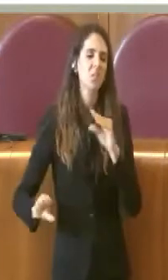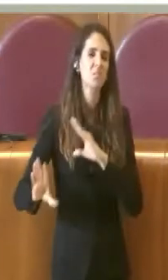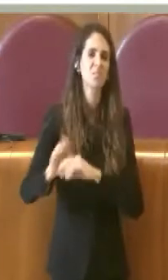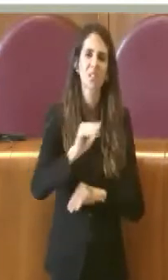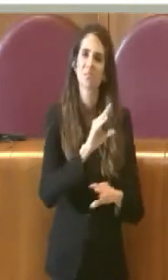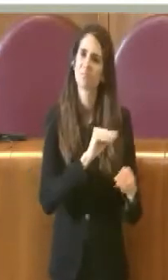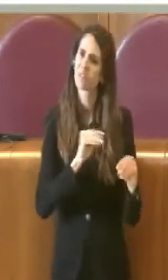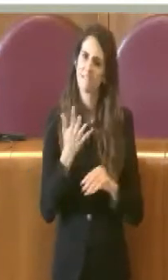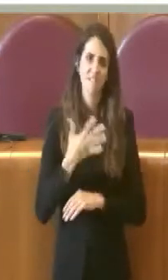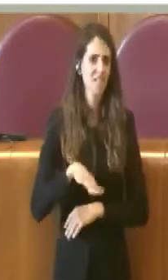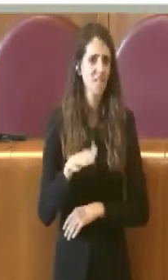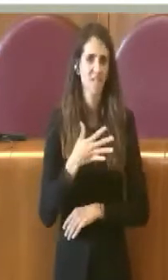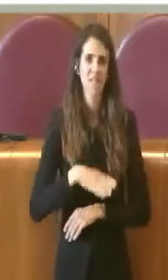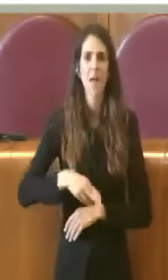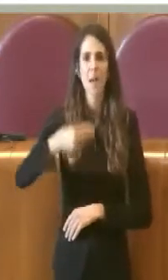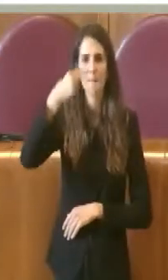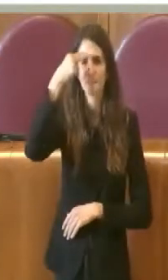agosto